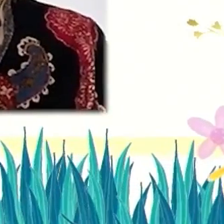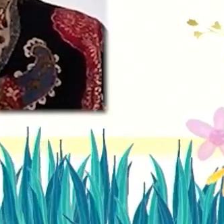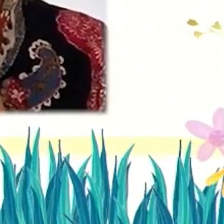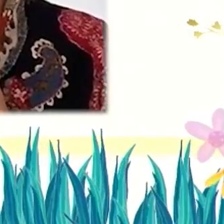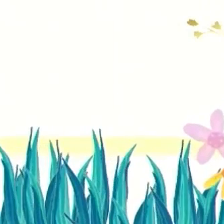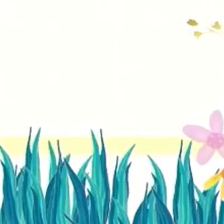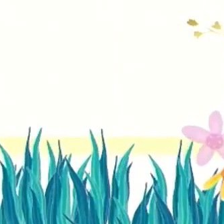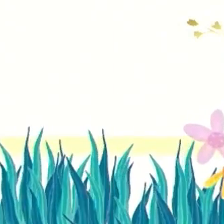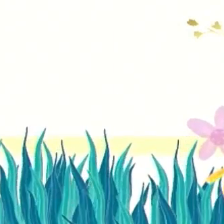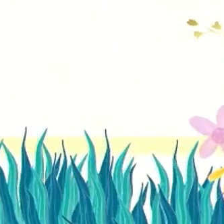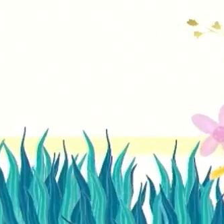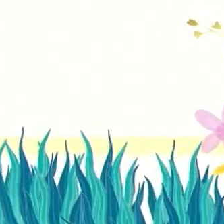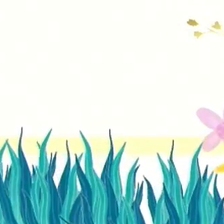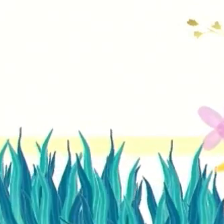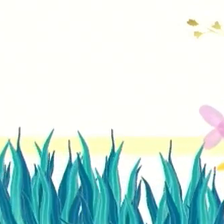Bapak, Ibu,